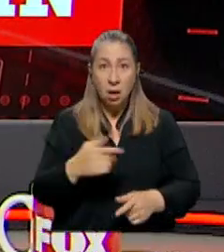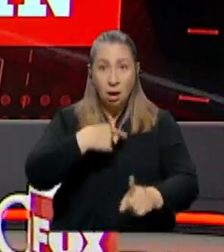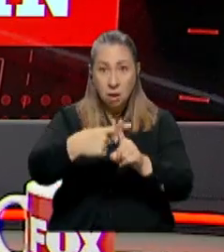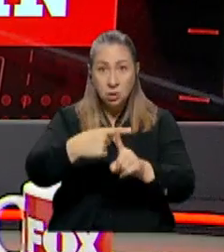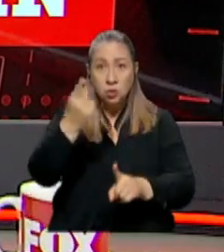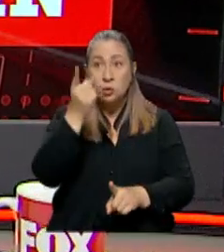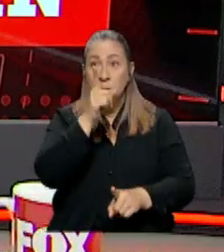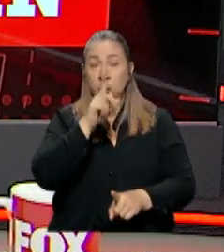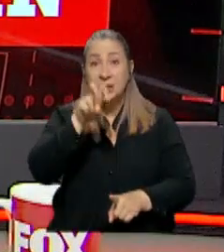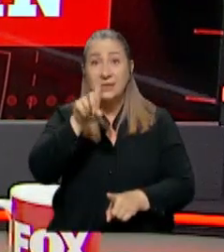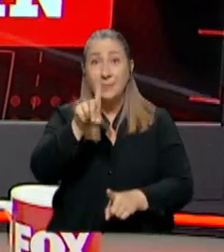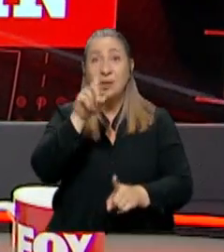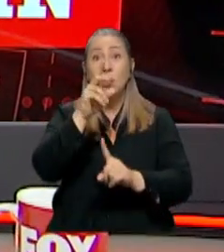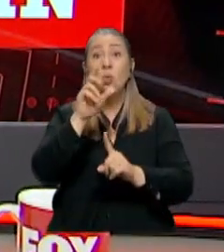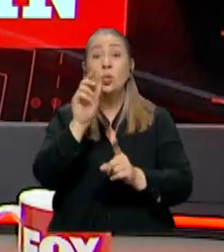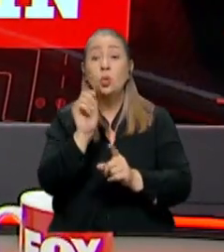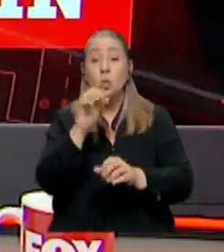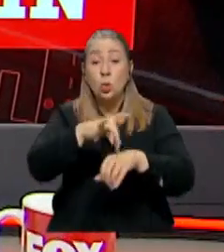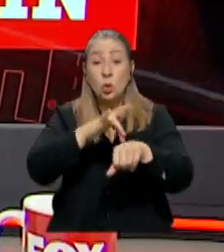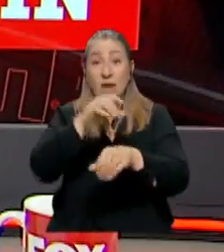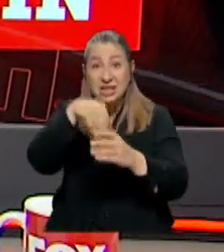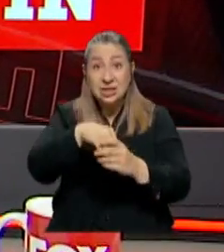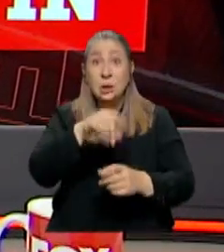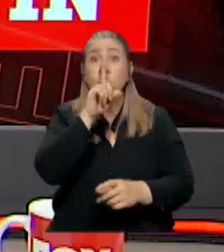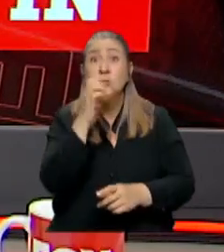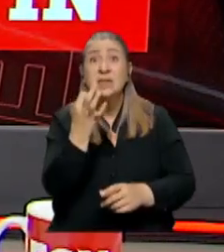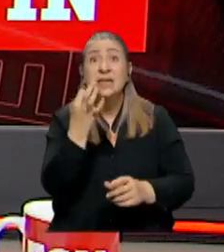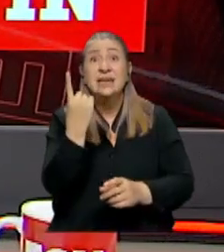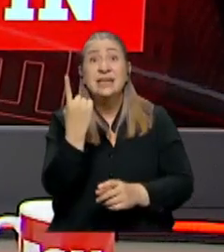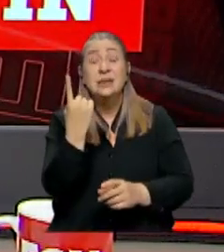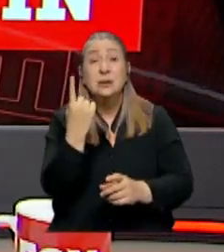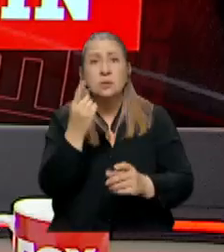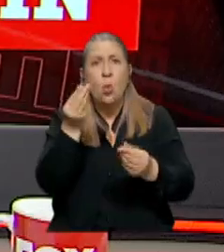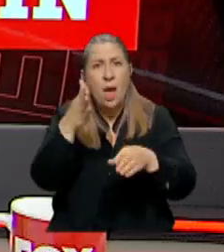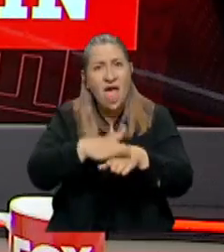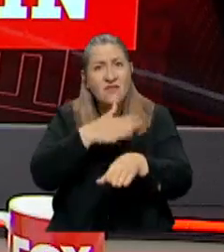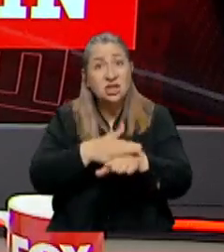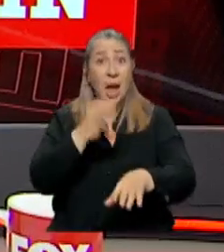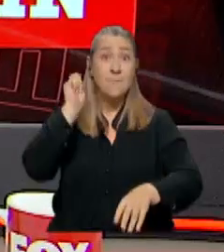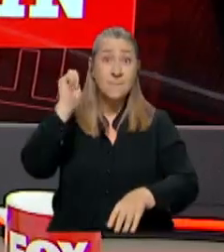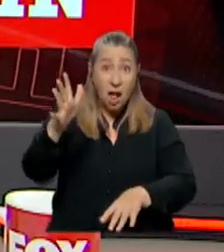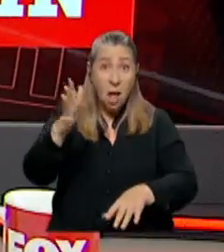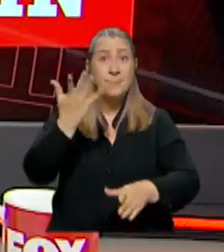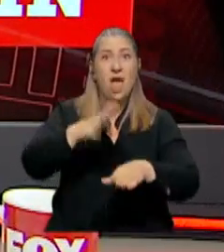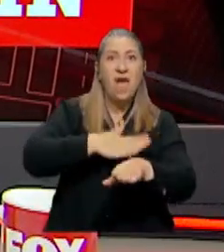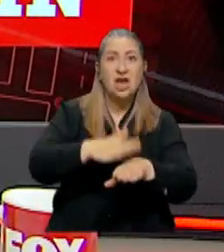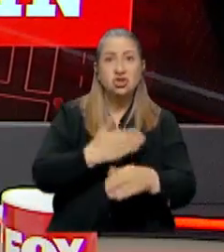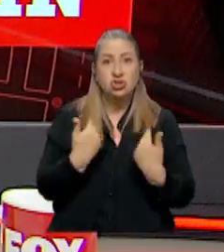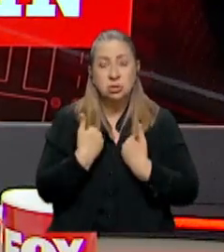Üstelik 181 ülke içinde de 101. sıradayız hızda. Yavaşız. En pahalıyız, en yavaşlardan